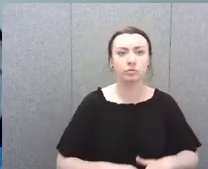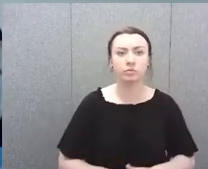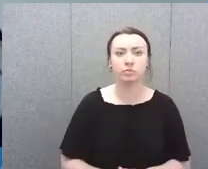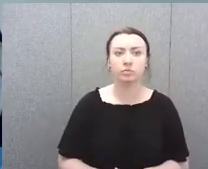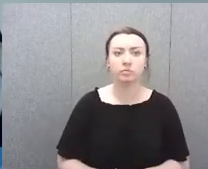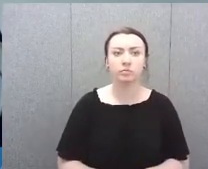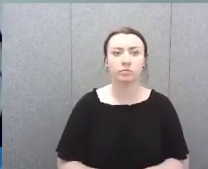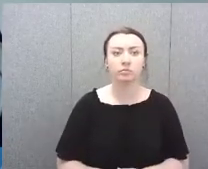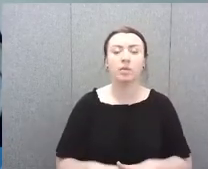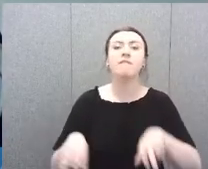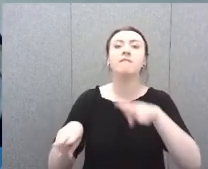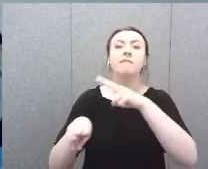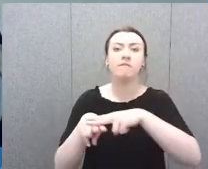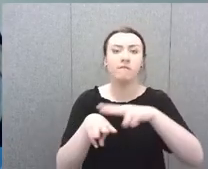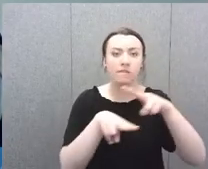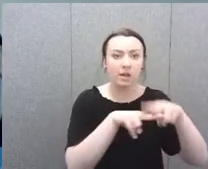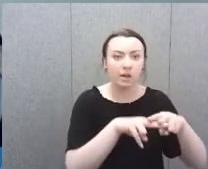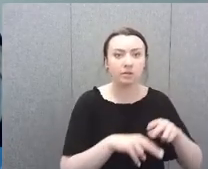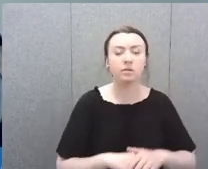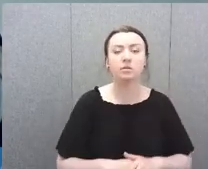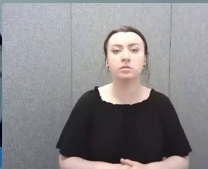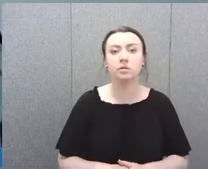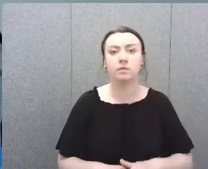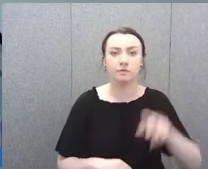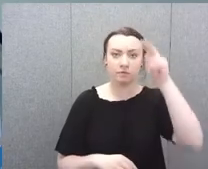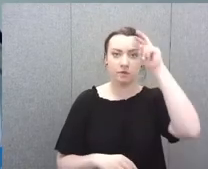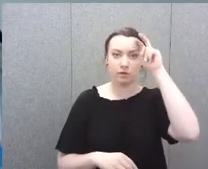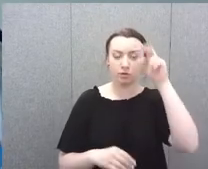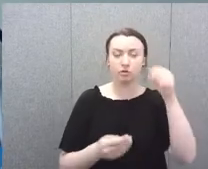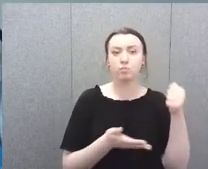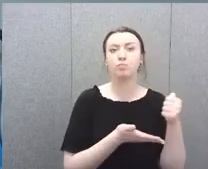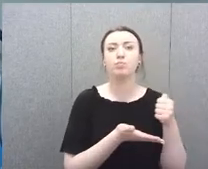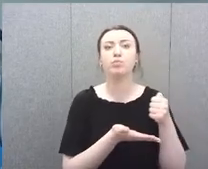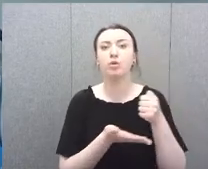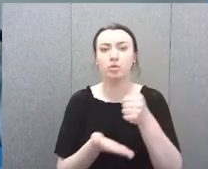меньше денег в бюджетах предназначается,